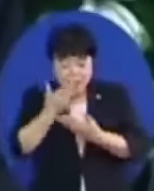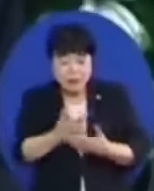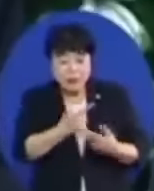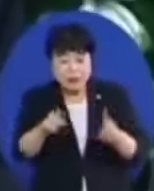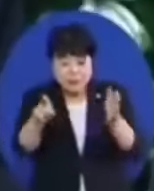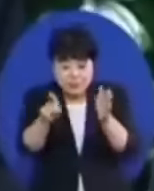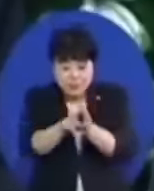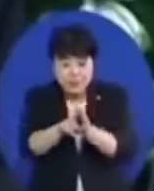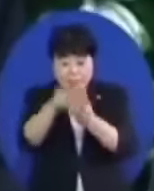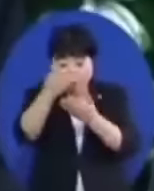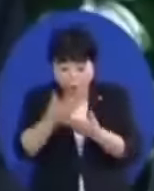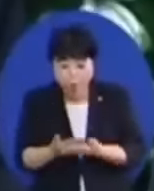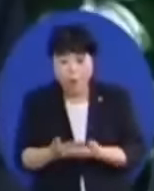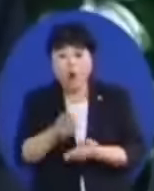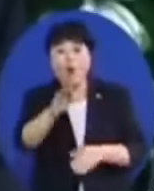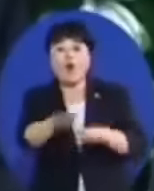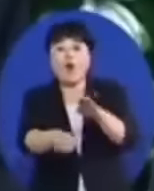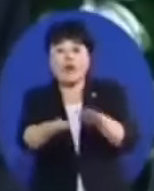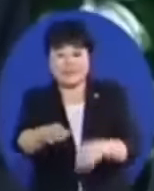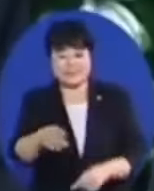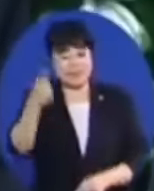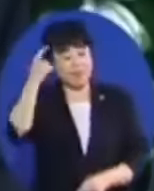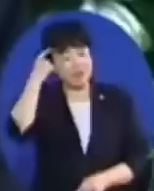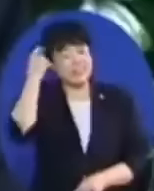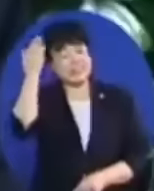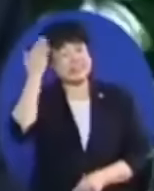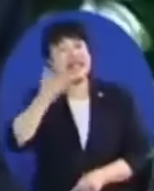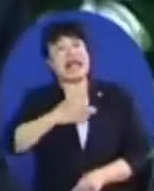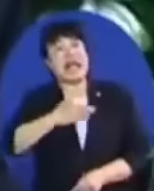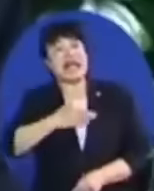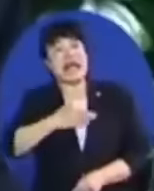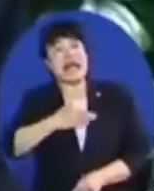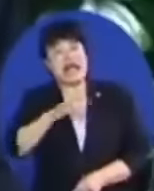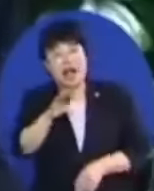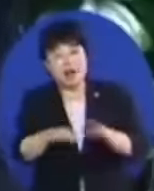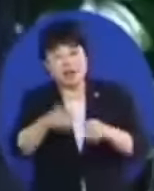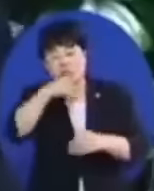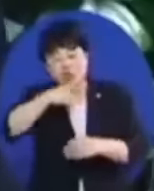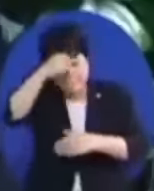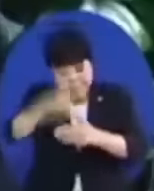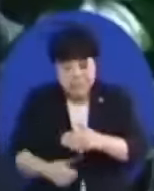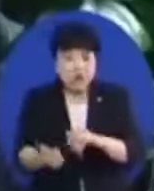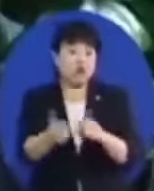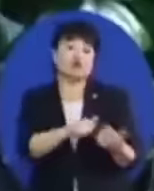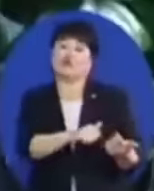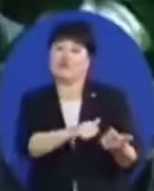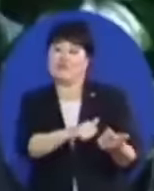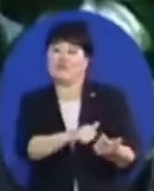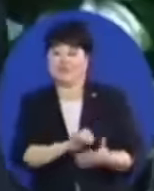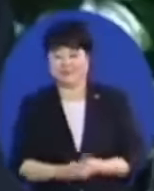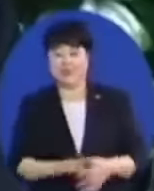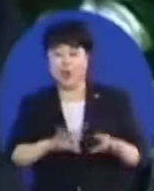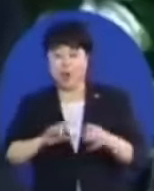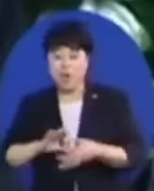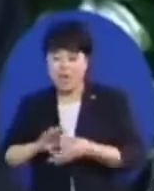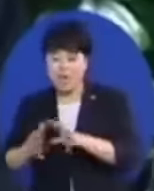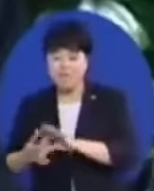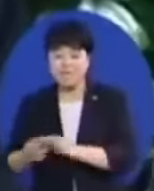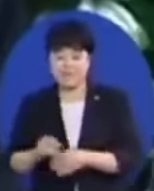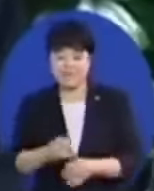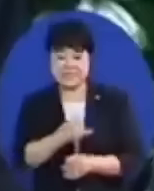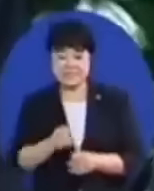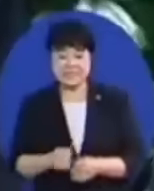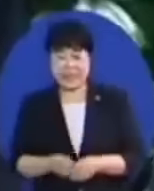똑같은 믿음을 얻고서 해야지 머릿속에 지식만 가지고 행했다가는 큰일 나는 것입니다. 시드니 올림픽 여자 다이빙에서